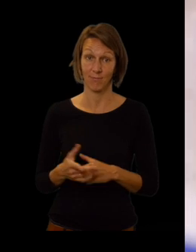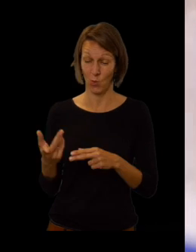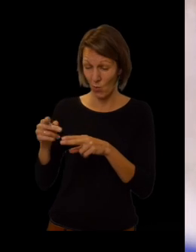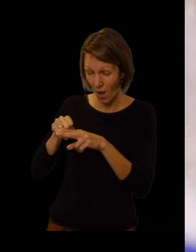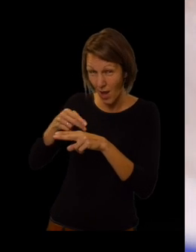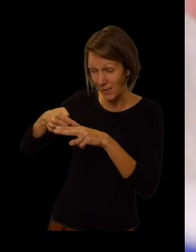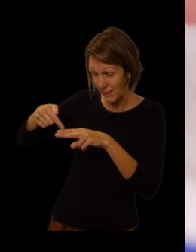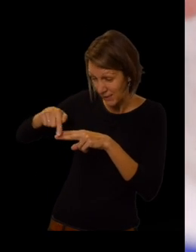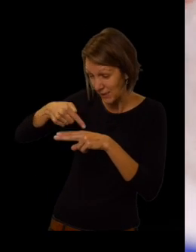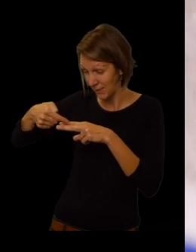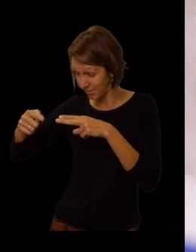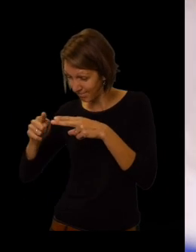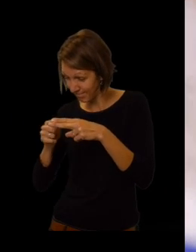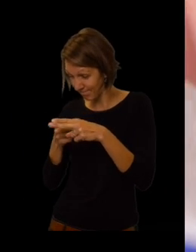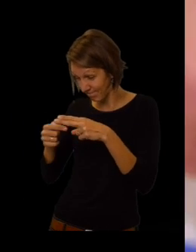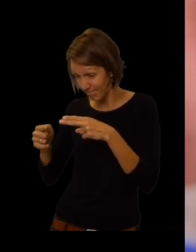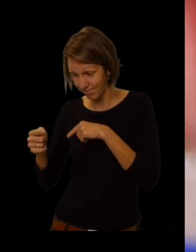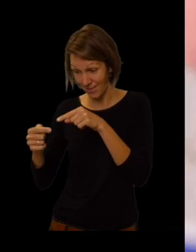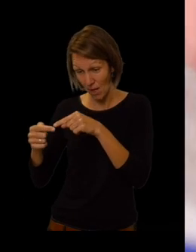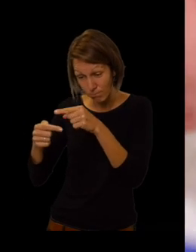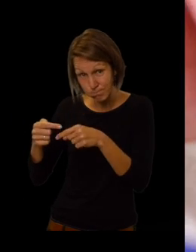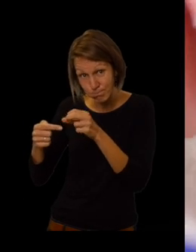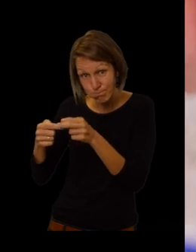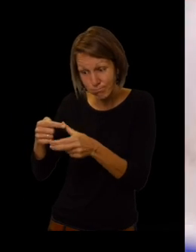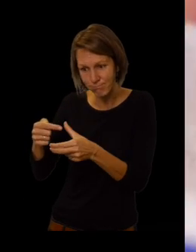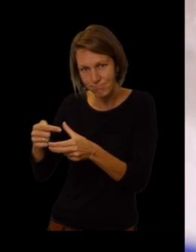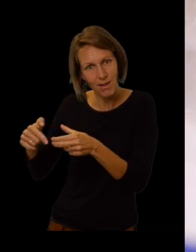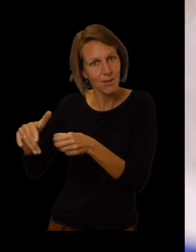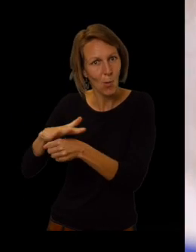endroits, jusqu'à ce que la partie striée soit complètement recouverte.